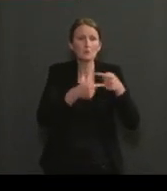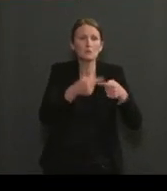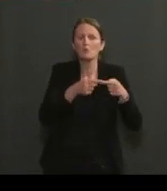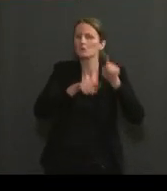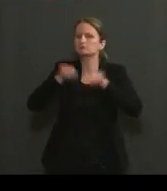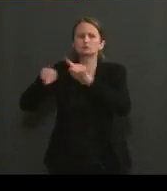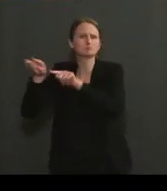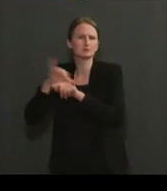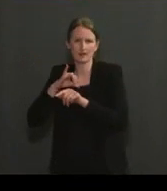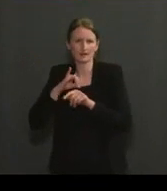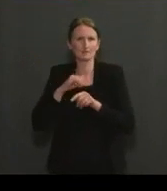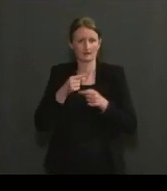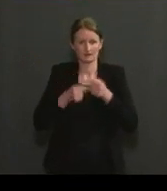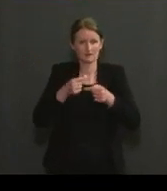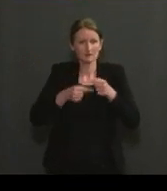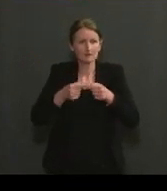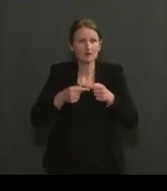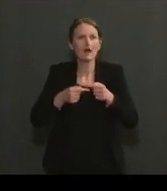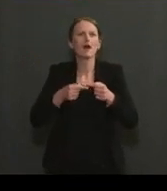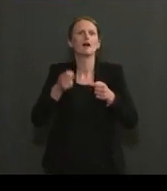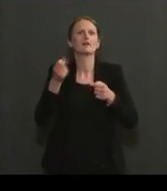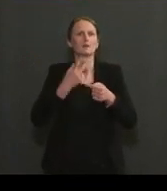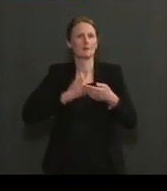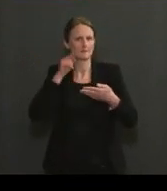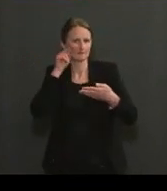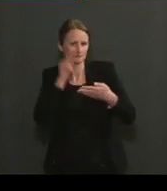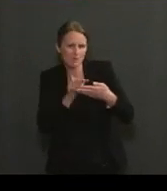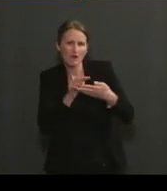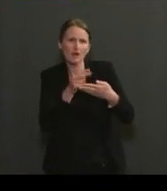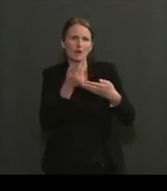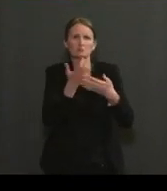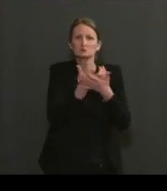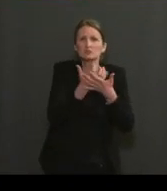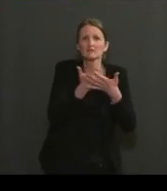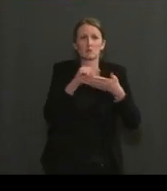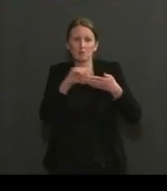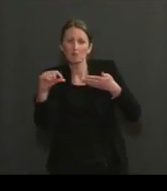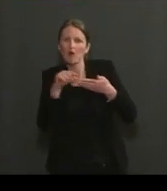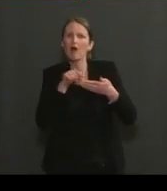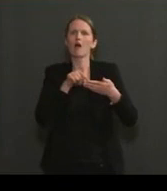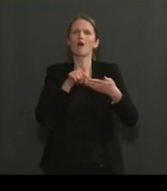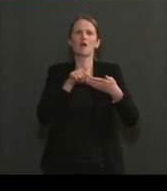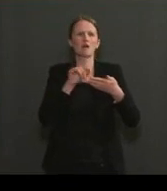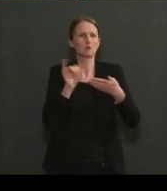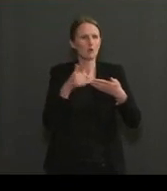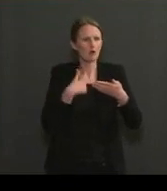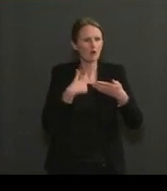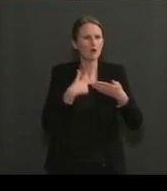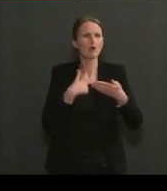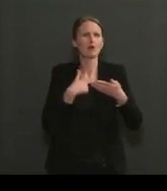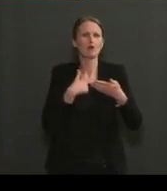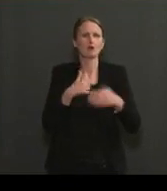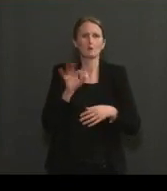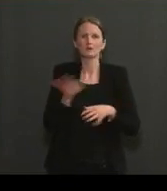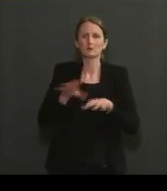aussi qui va devoir l'interpréter. Un professionnel de santé n'intervient pas dans ce contexte-là. Si on